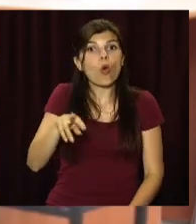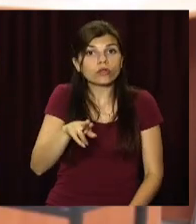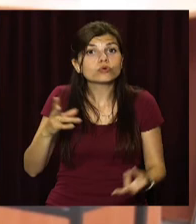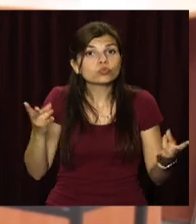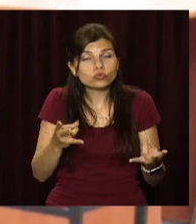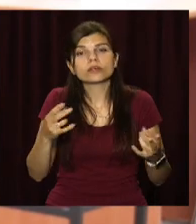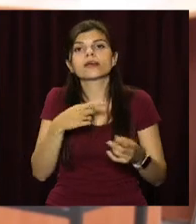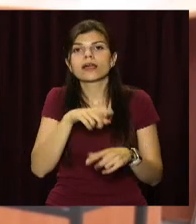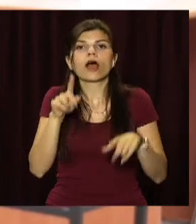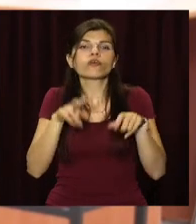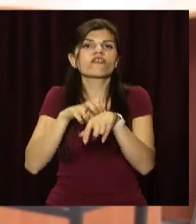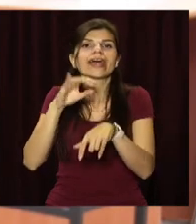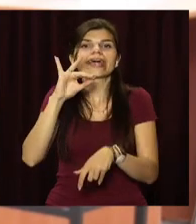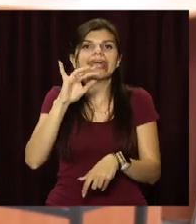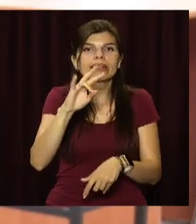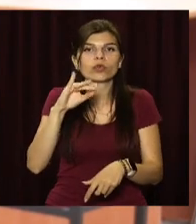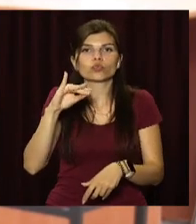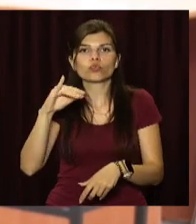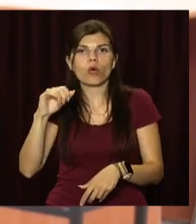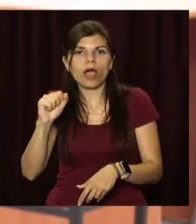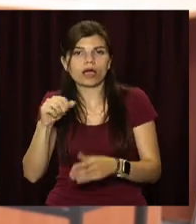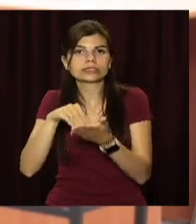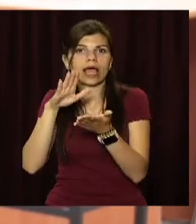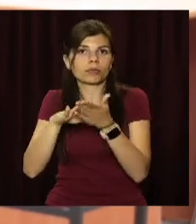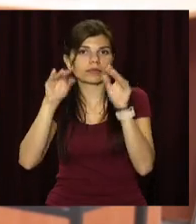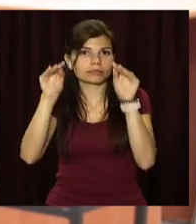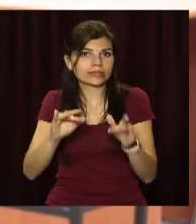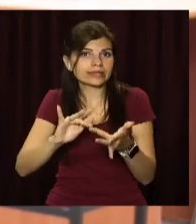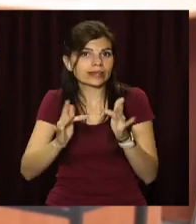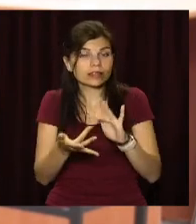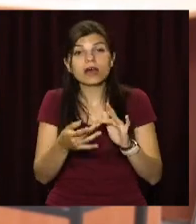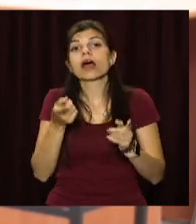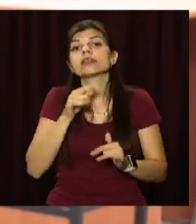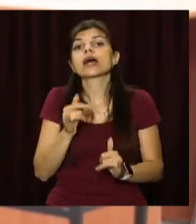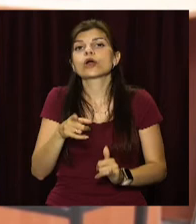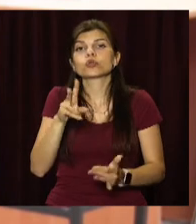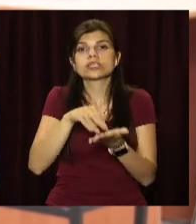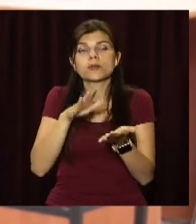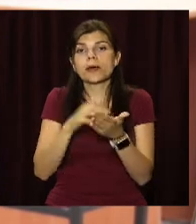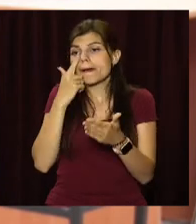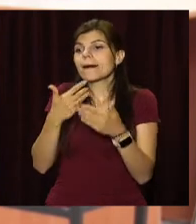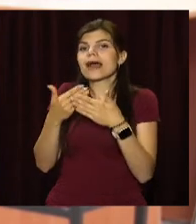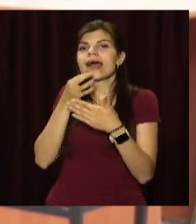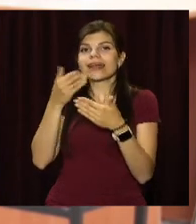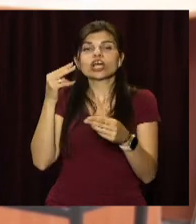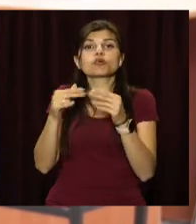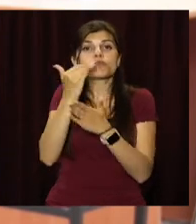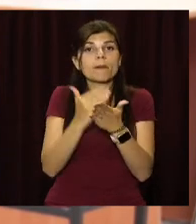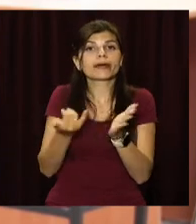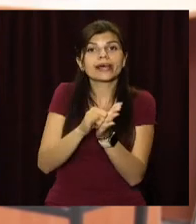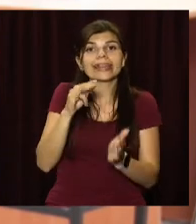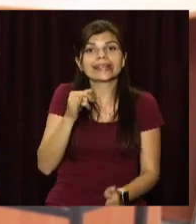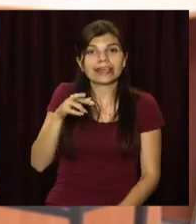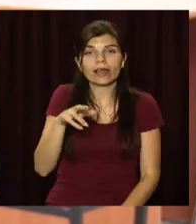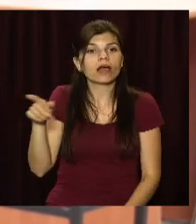сайт лікарі.ua та обрали для себе зручний час імунізації. Для тих же, хто записався попередньо через застосунок «Дія»,